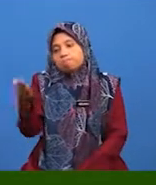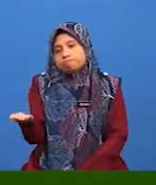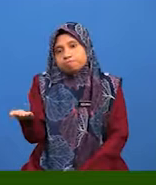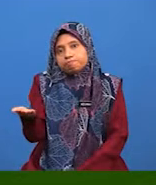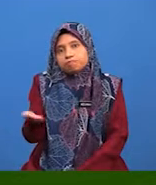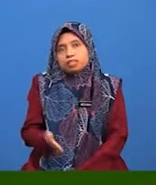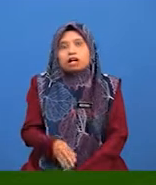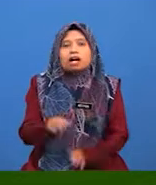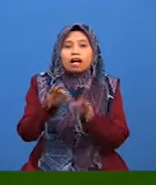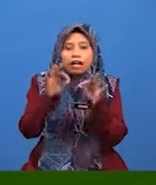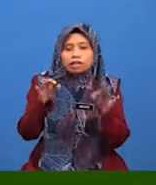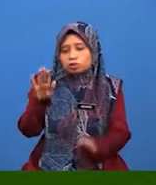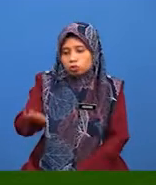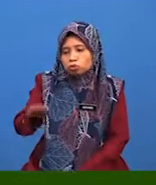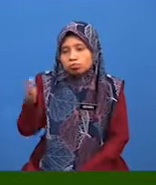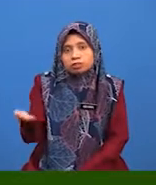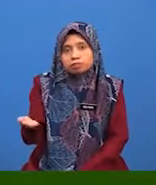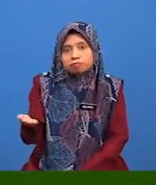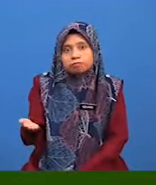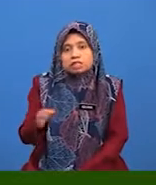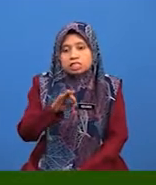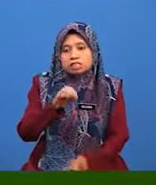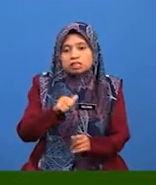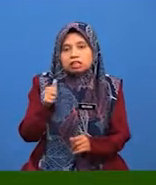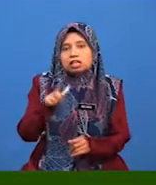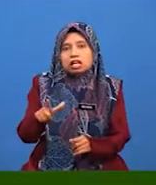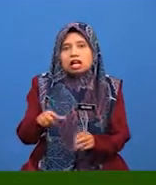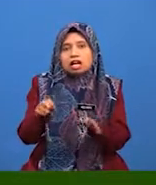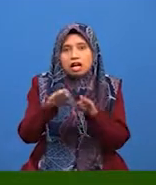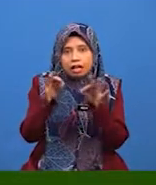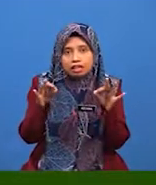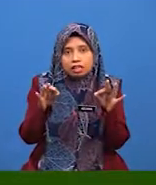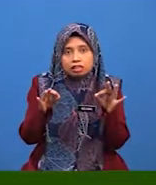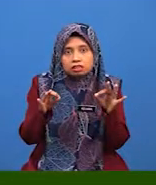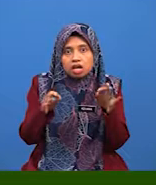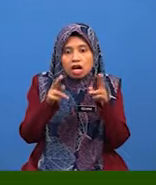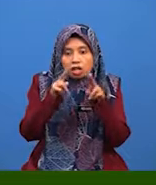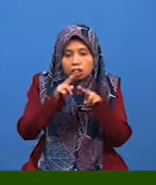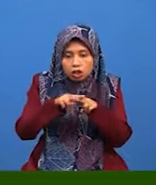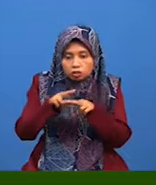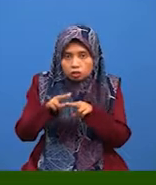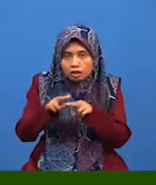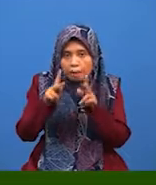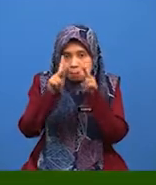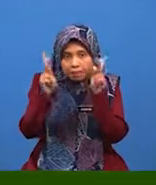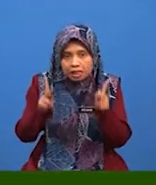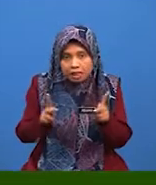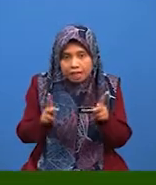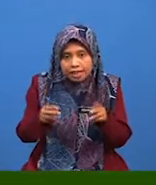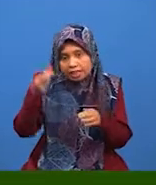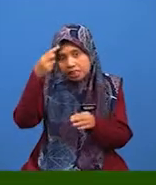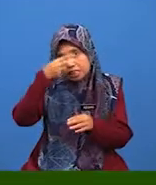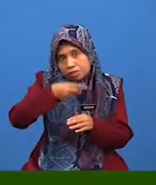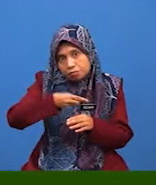Ayat songsang ialah ayat yang kedudukan predikatnya adalah di hadapan